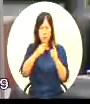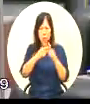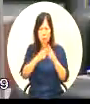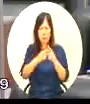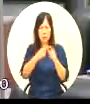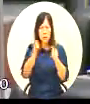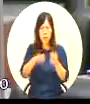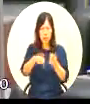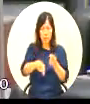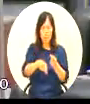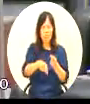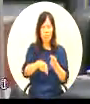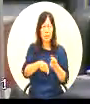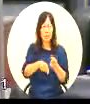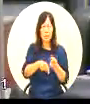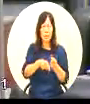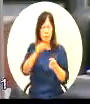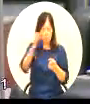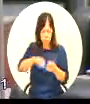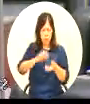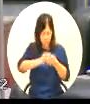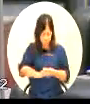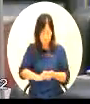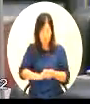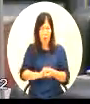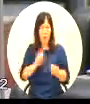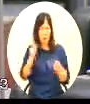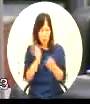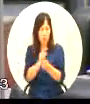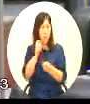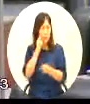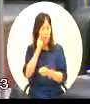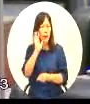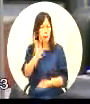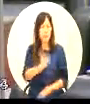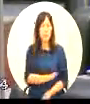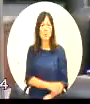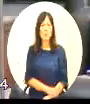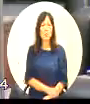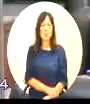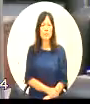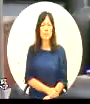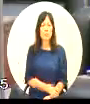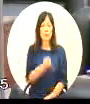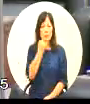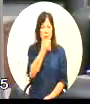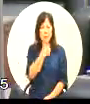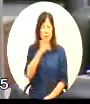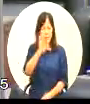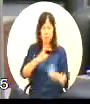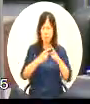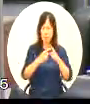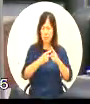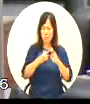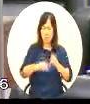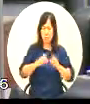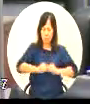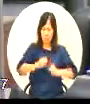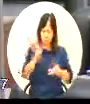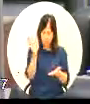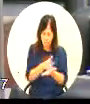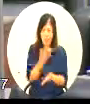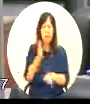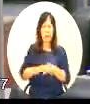疗的现场被认定，他们遇到了困难。那也许有的时候一个人的生命就这样不见